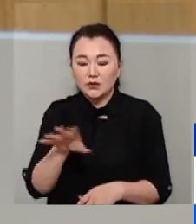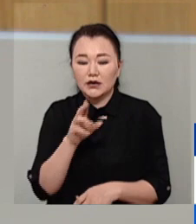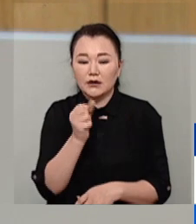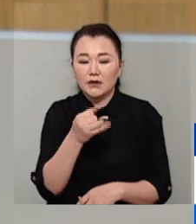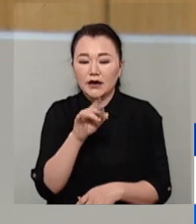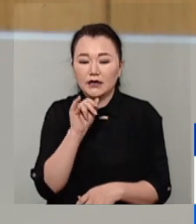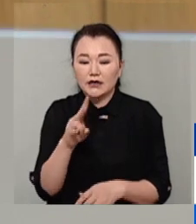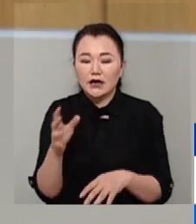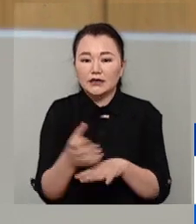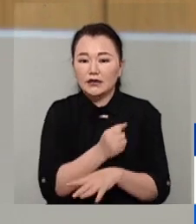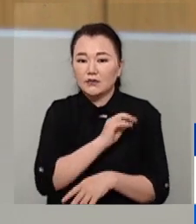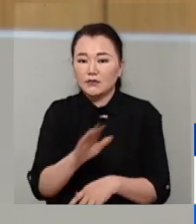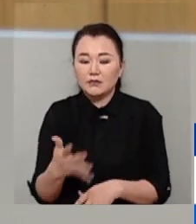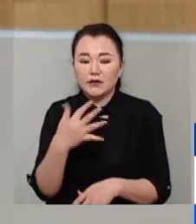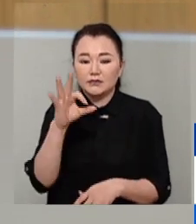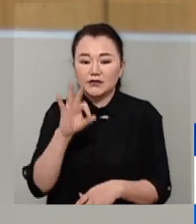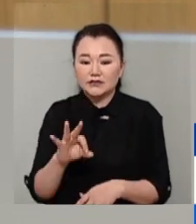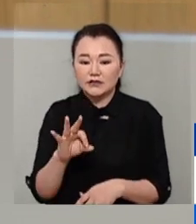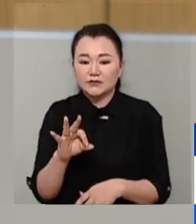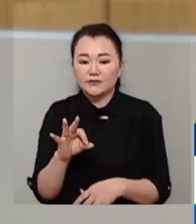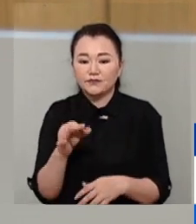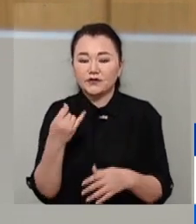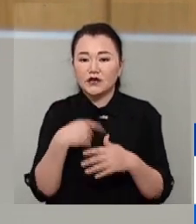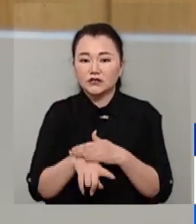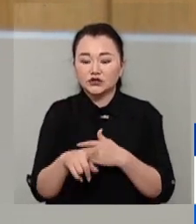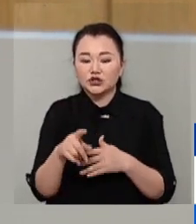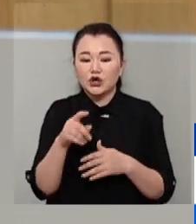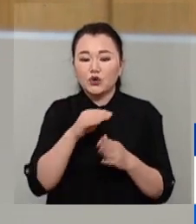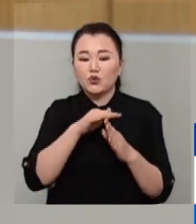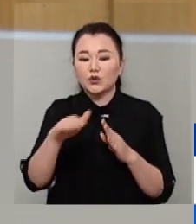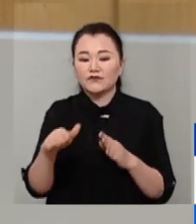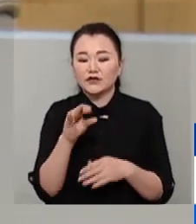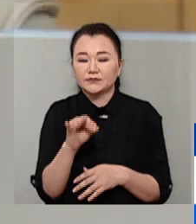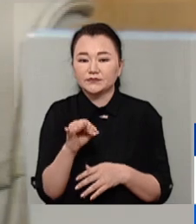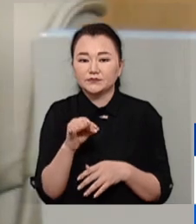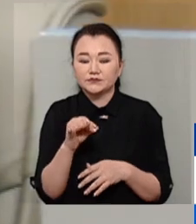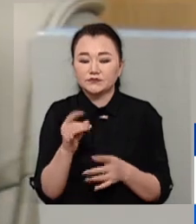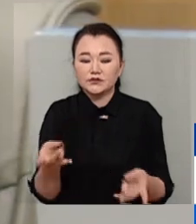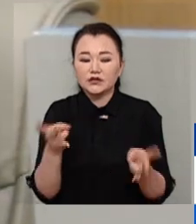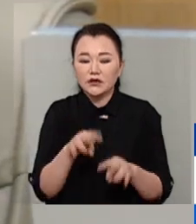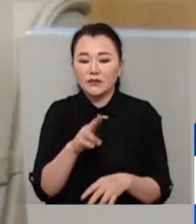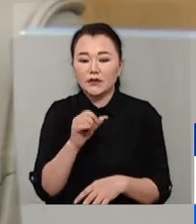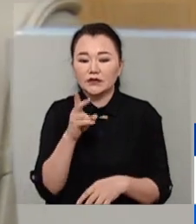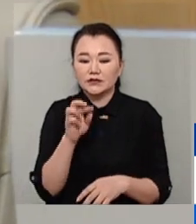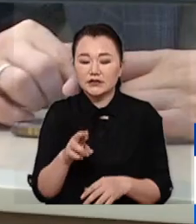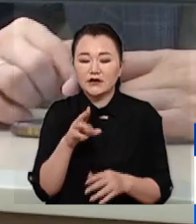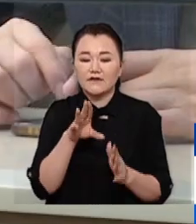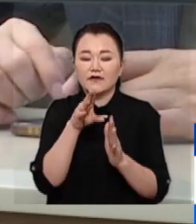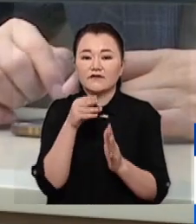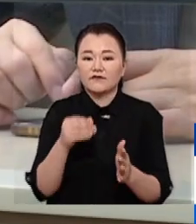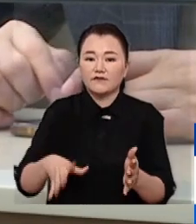не набрал 5%, значит, уровень, и остальные партии не